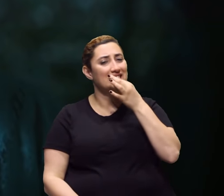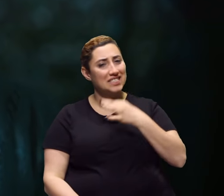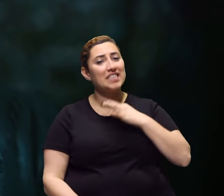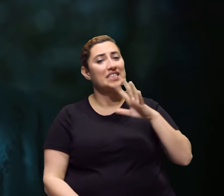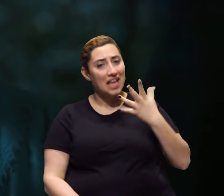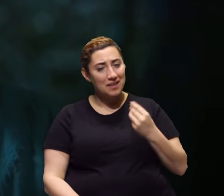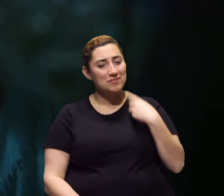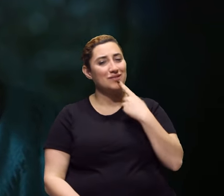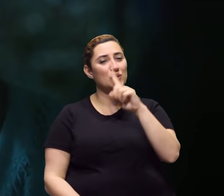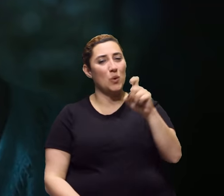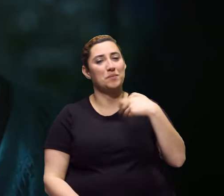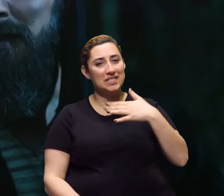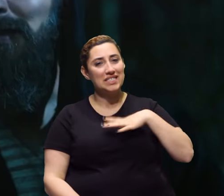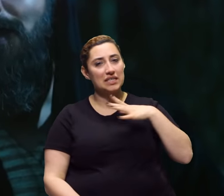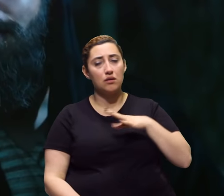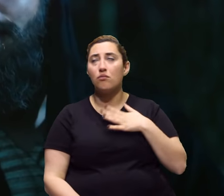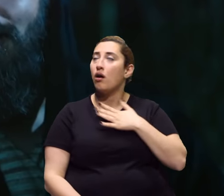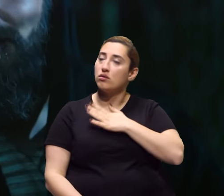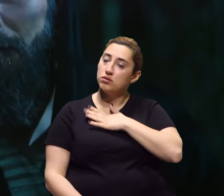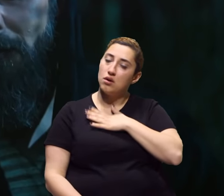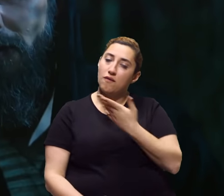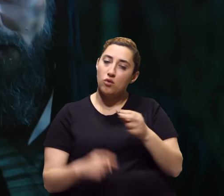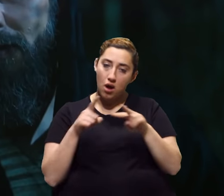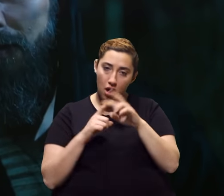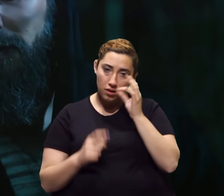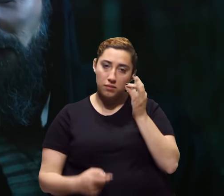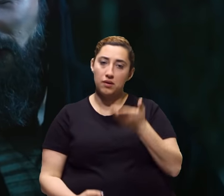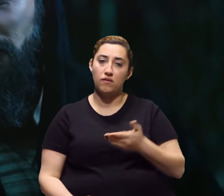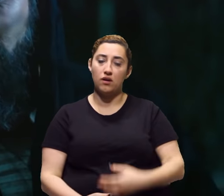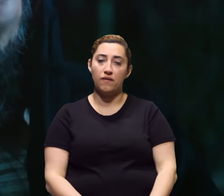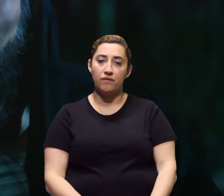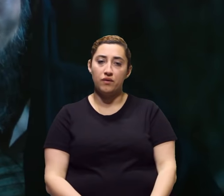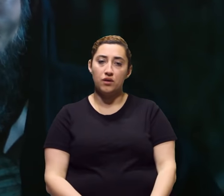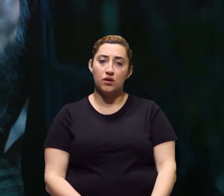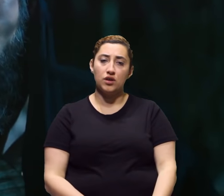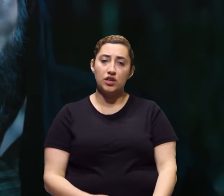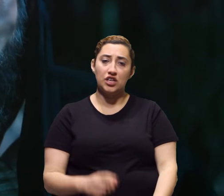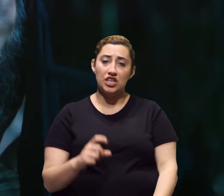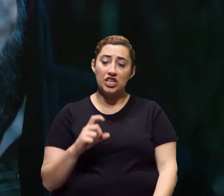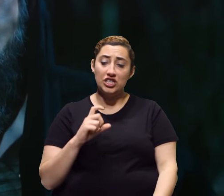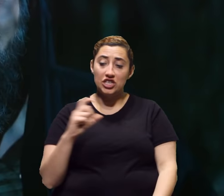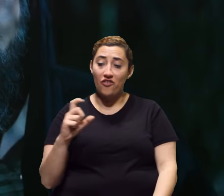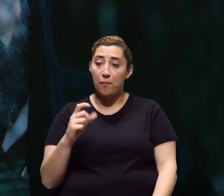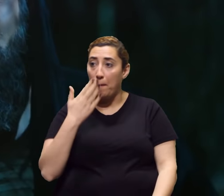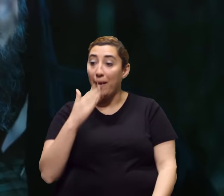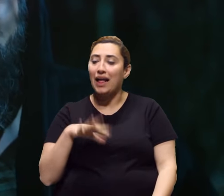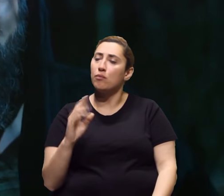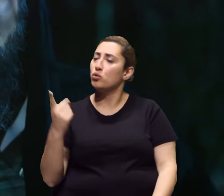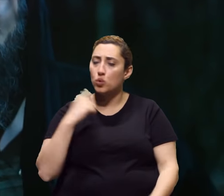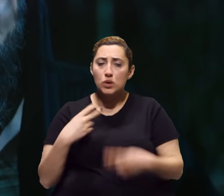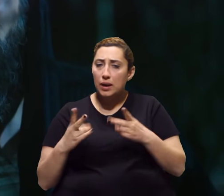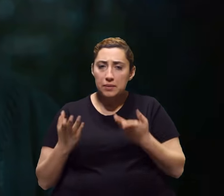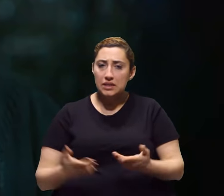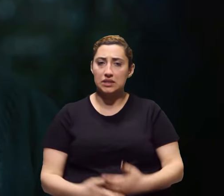müsaade buyurursanız size bir soru sormak isterim. Estağfurullah Adem Efendi. Cevap beklemez isen